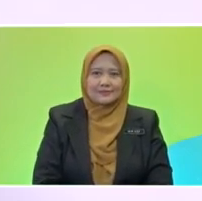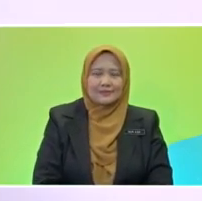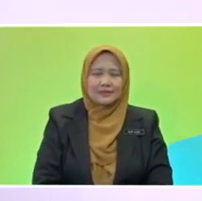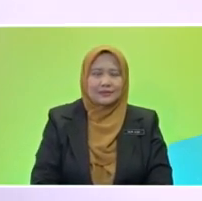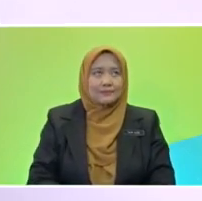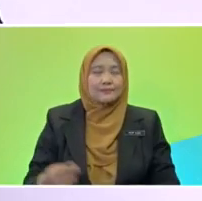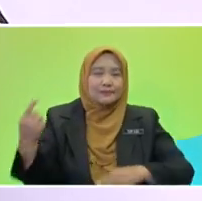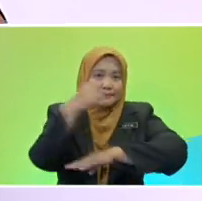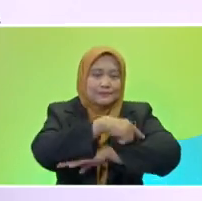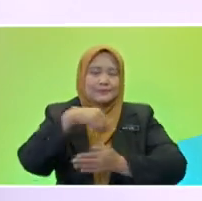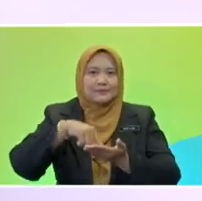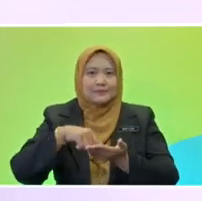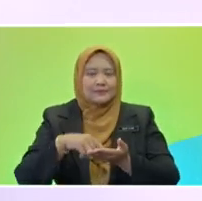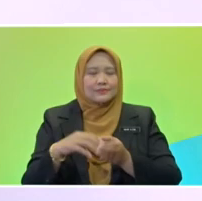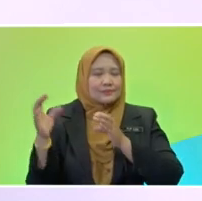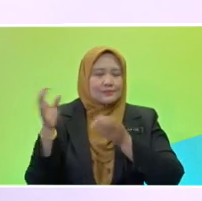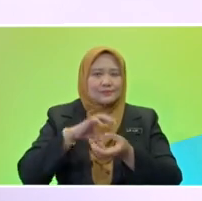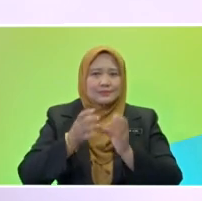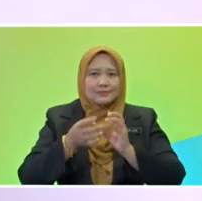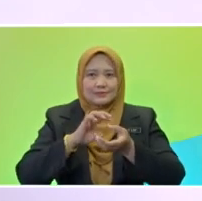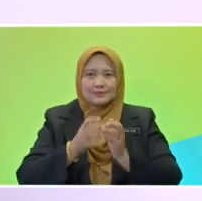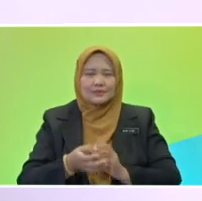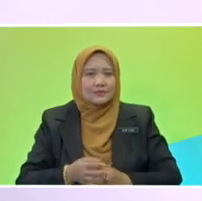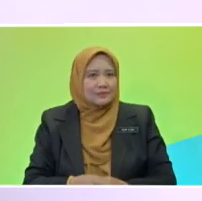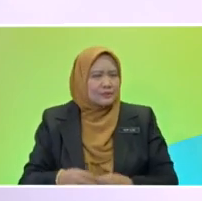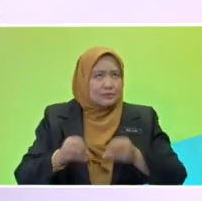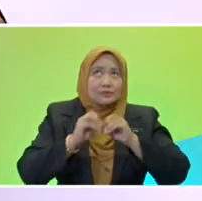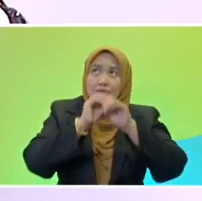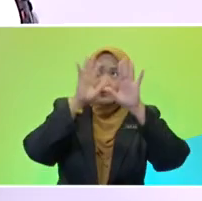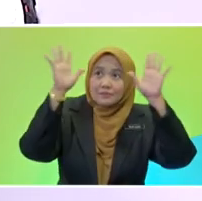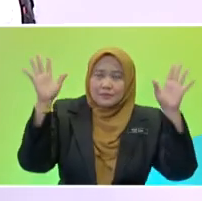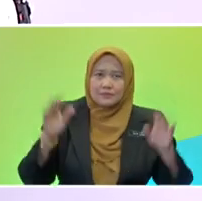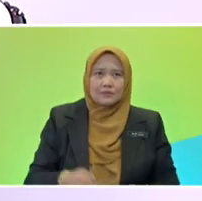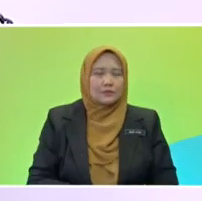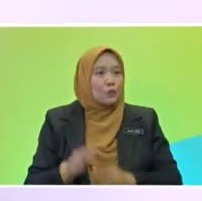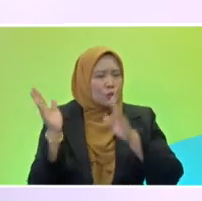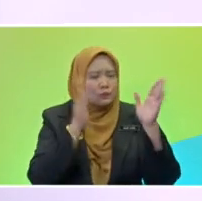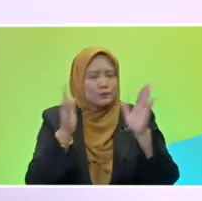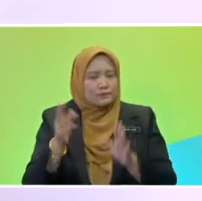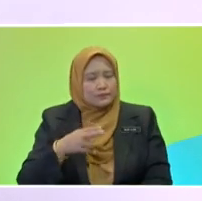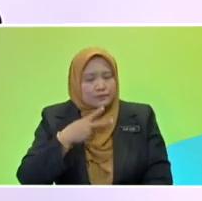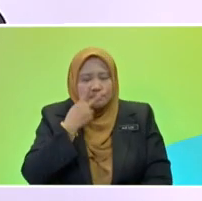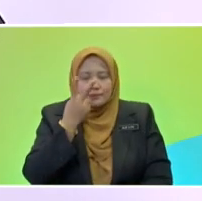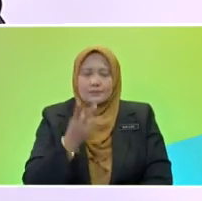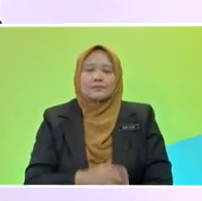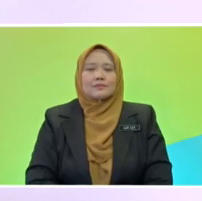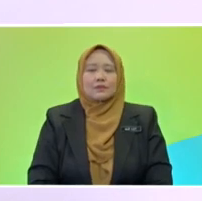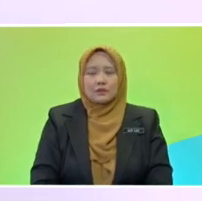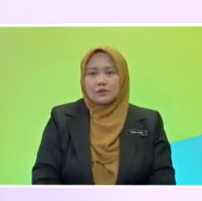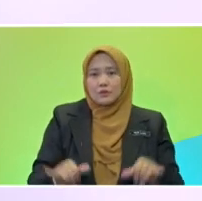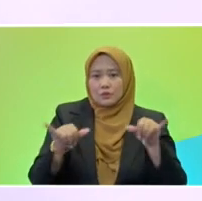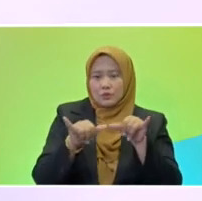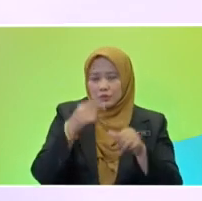Hari ini cuaca cerah lah udah ada Puaskah sesuai sagak dak kita